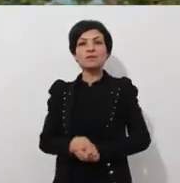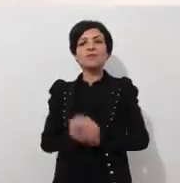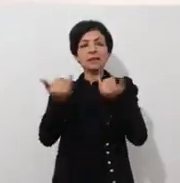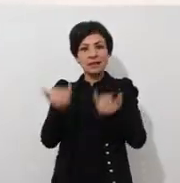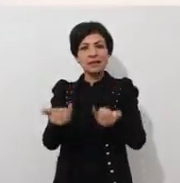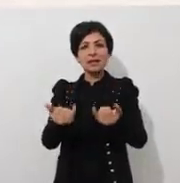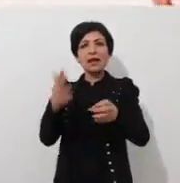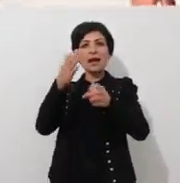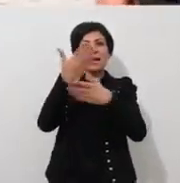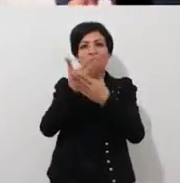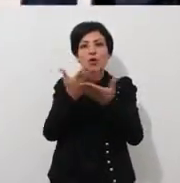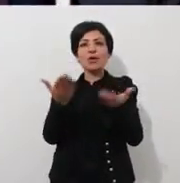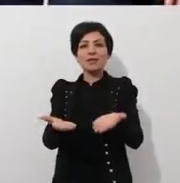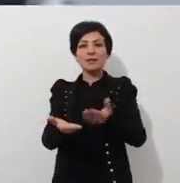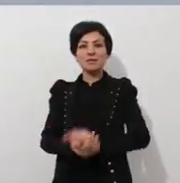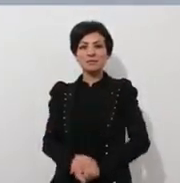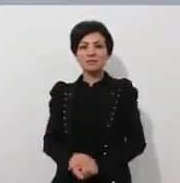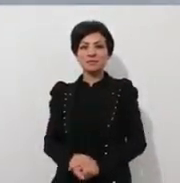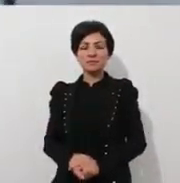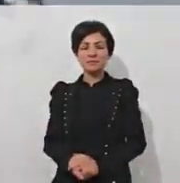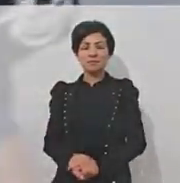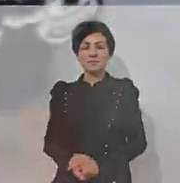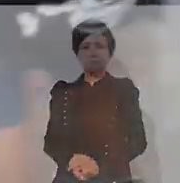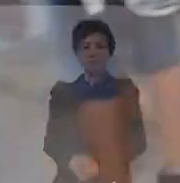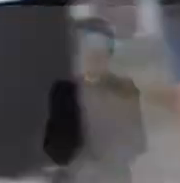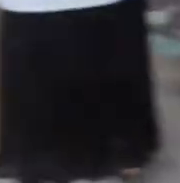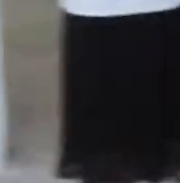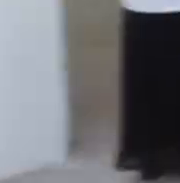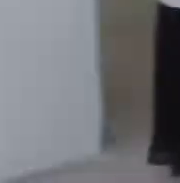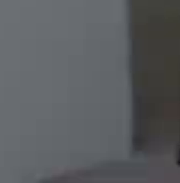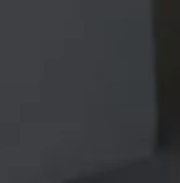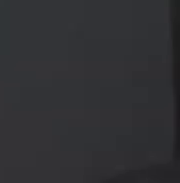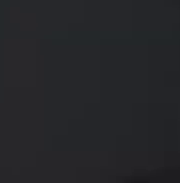تلامذة في وضعية إعاقة اللي هما مدمجين في المدرسة عندنا هنا.